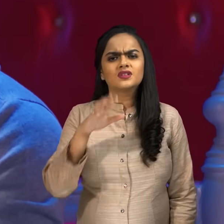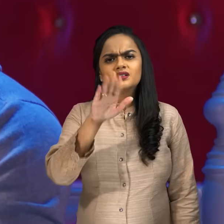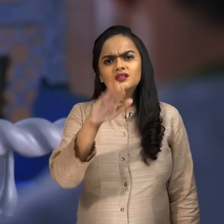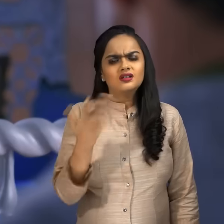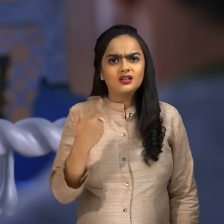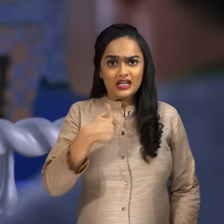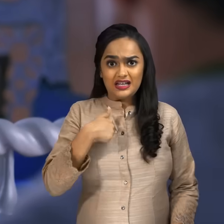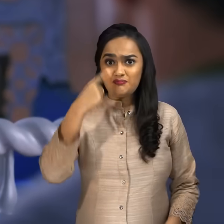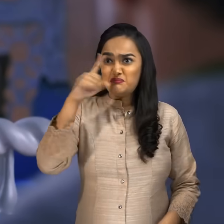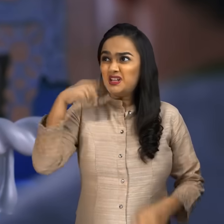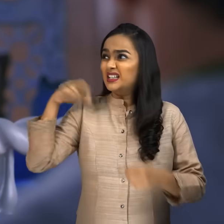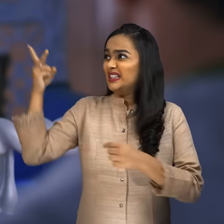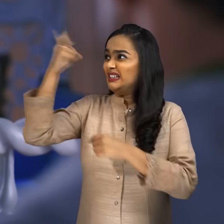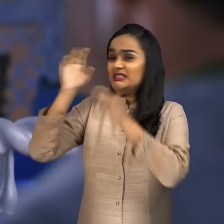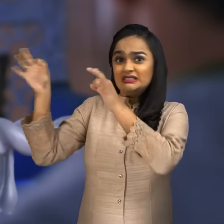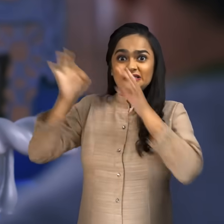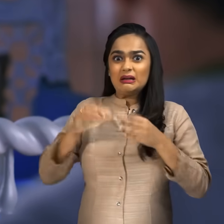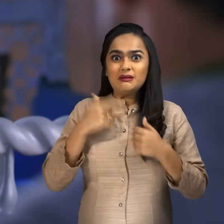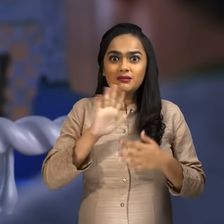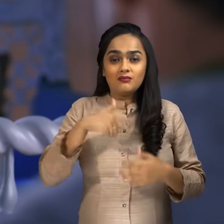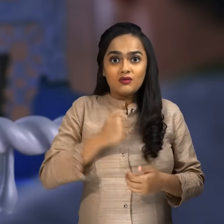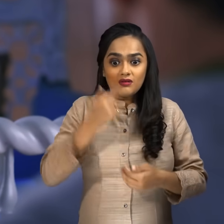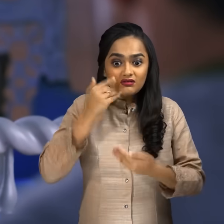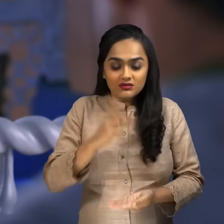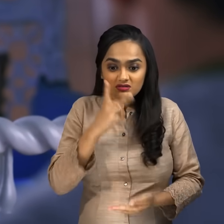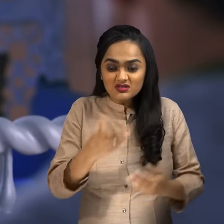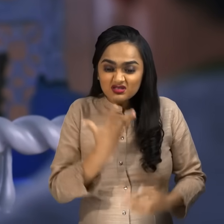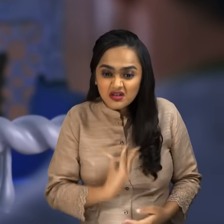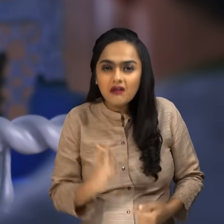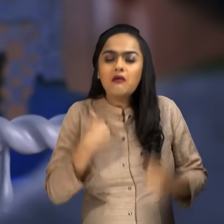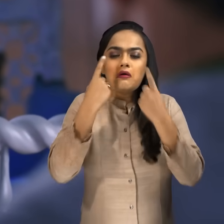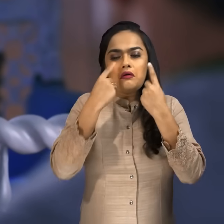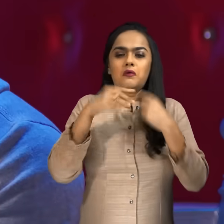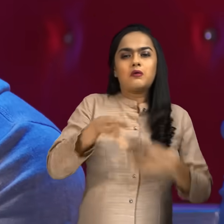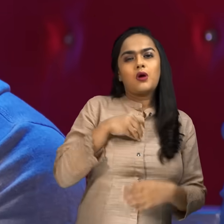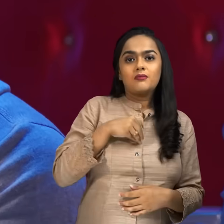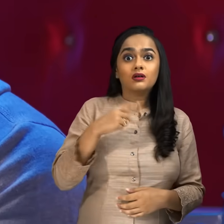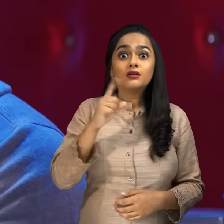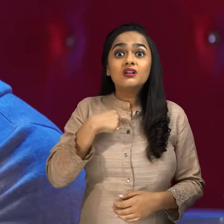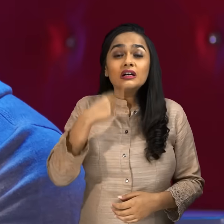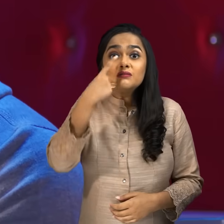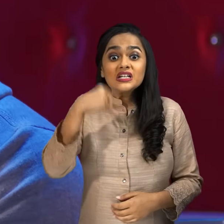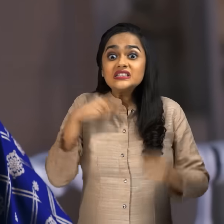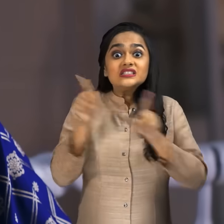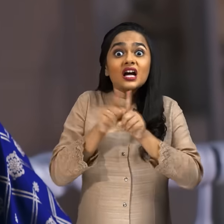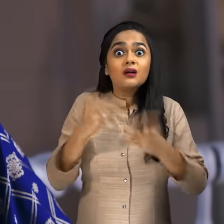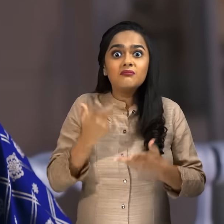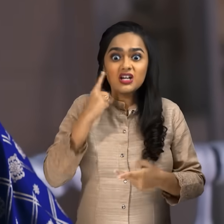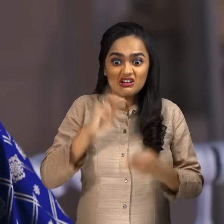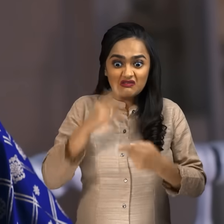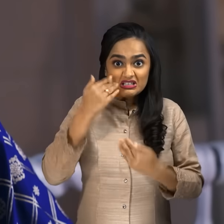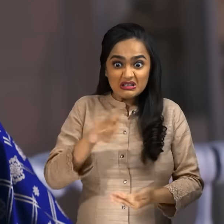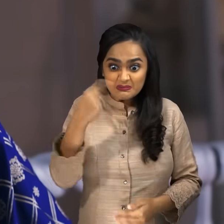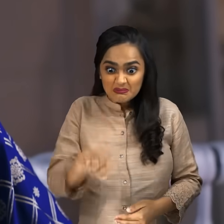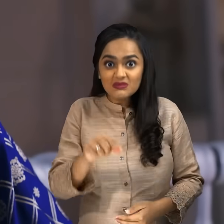विराट, मैं उन माओं में से नहीं हूं जो अपने बच्चे को उदास देखकर खुद भी रोने लग जाती है। मैं वो माँ हूं जो अपने बच्चे